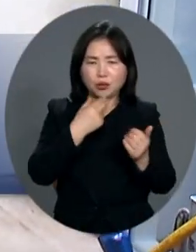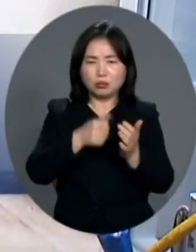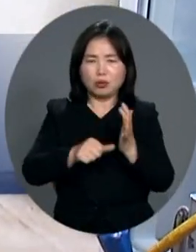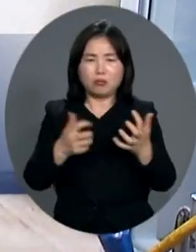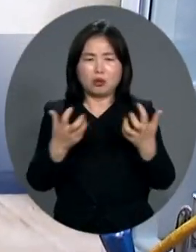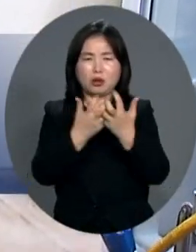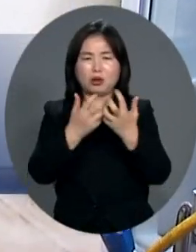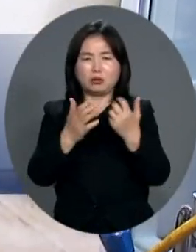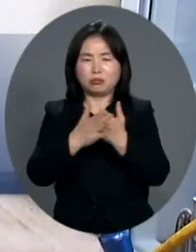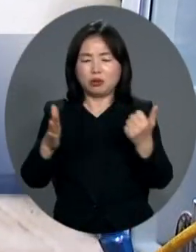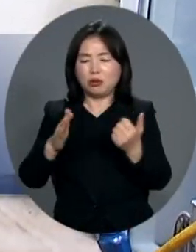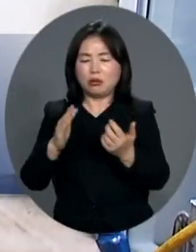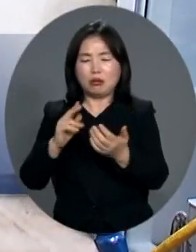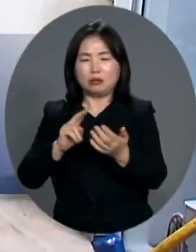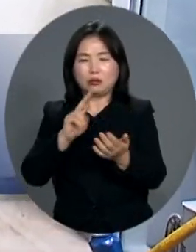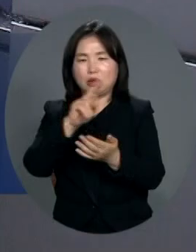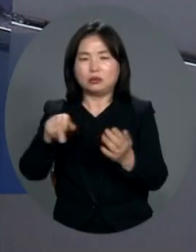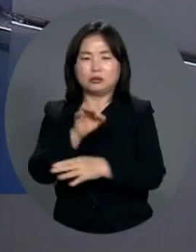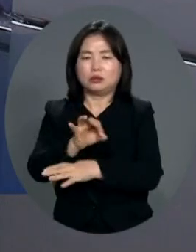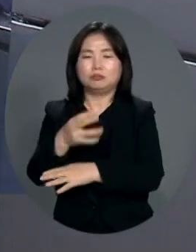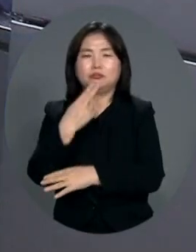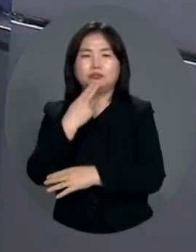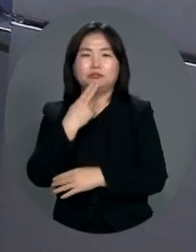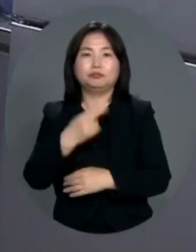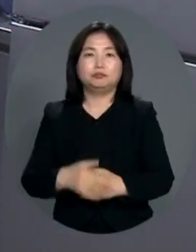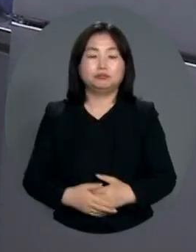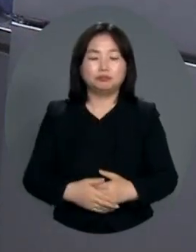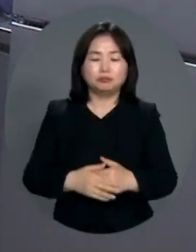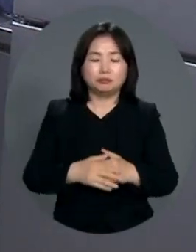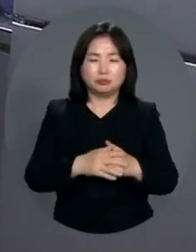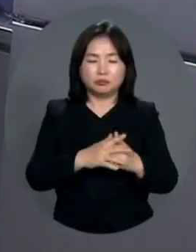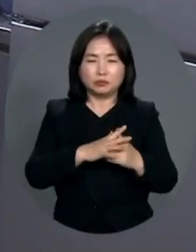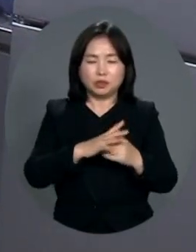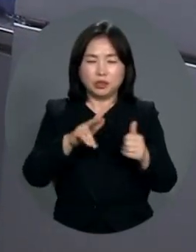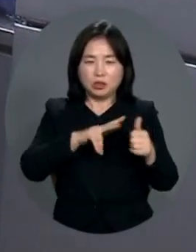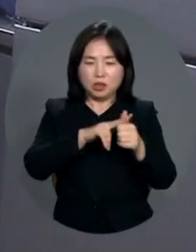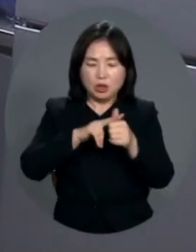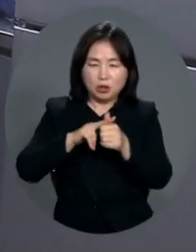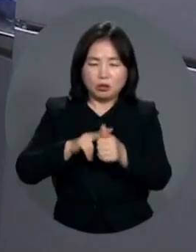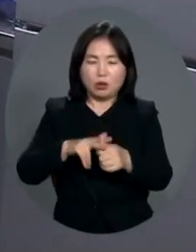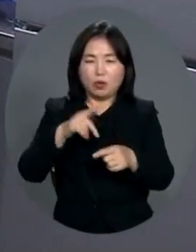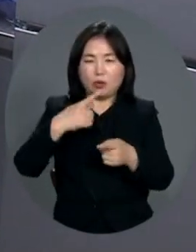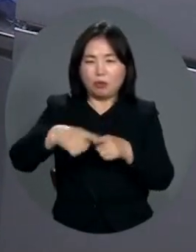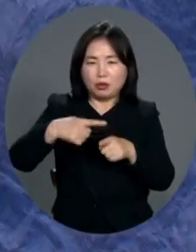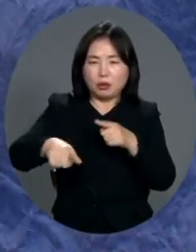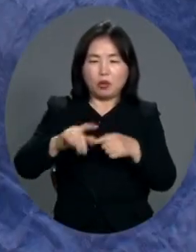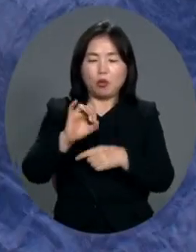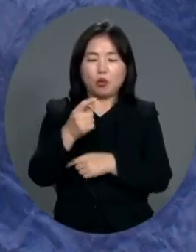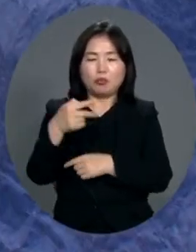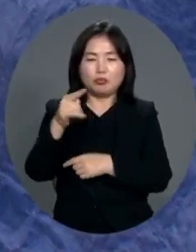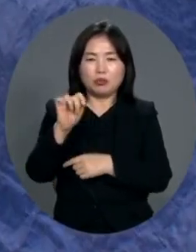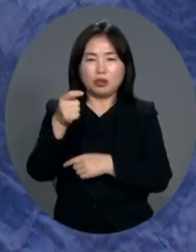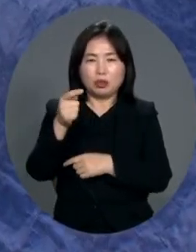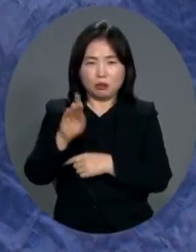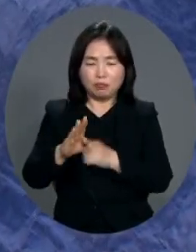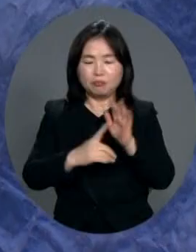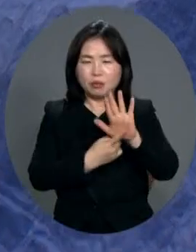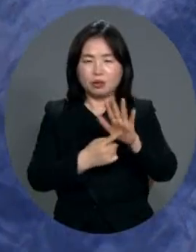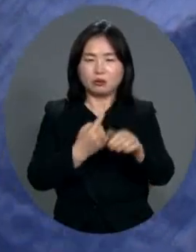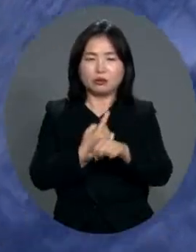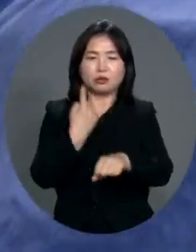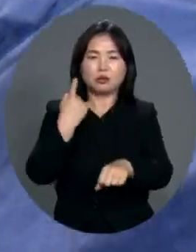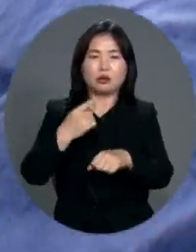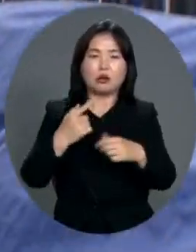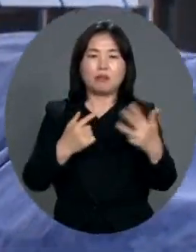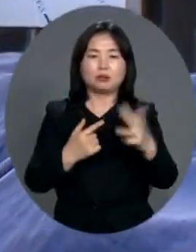없으니까 매입을 안 할라 가지자. 빅데이터 상권 분석 플랫폼 오픈업에 따르면 지난해 대구에서만